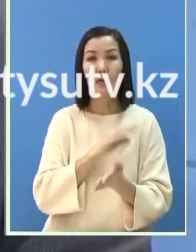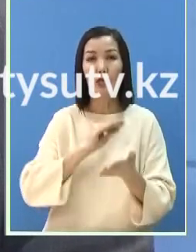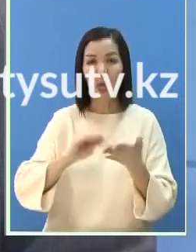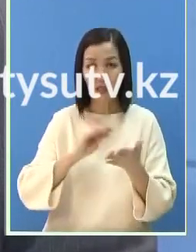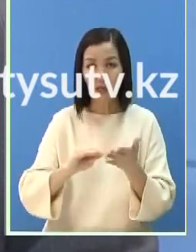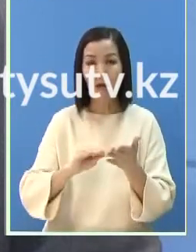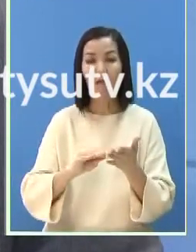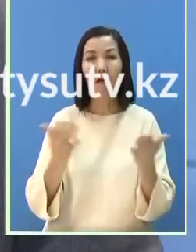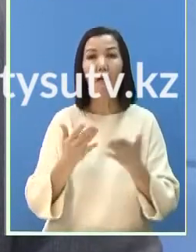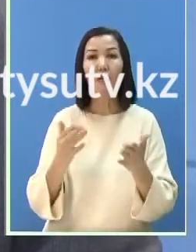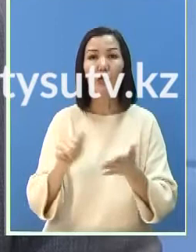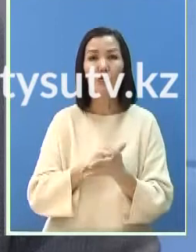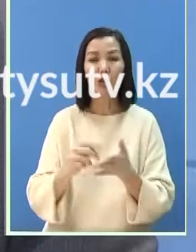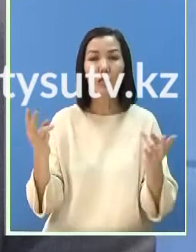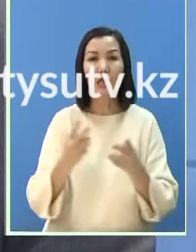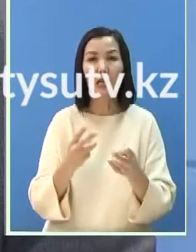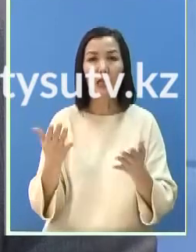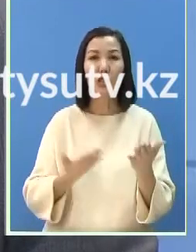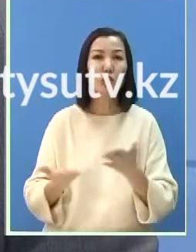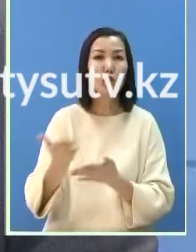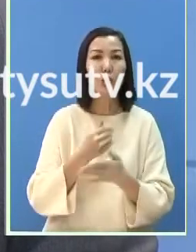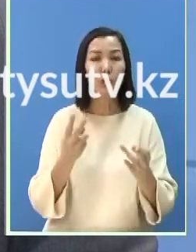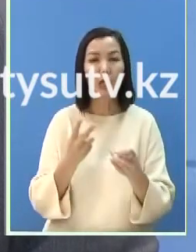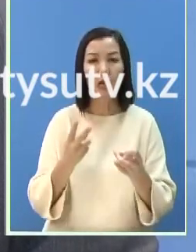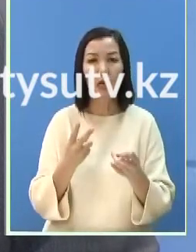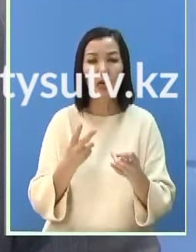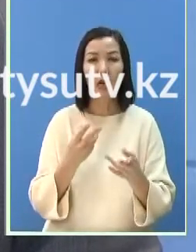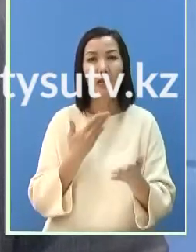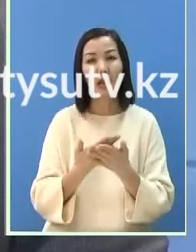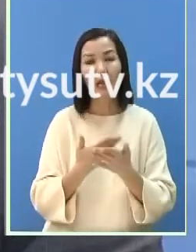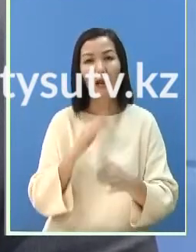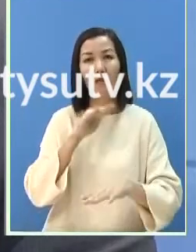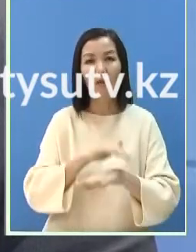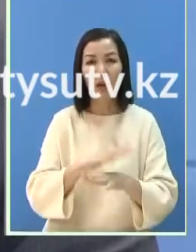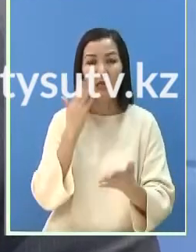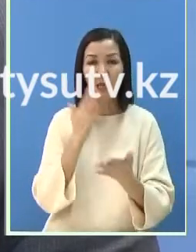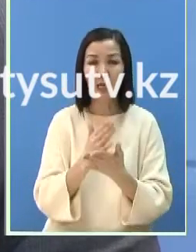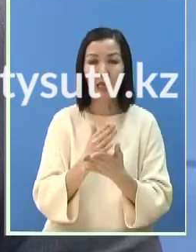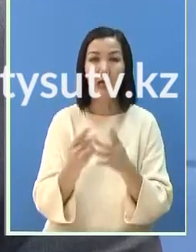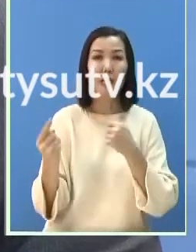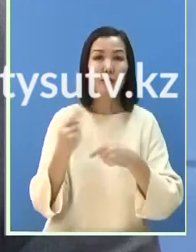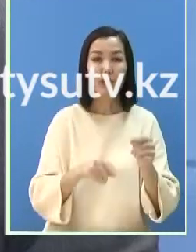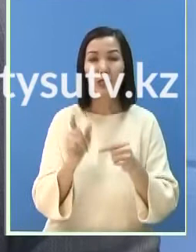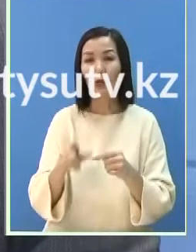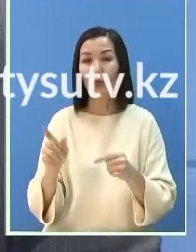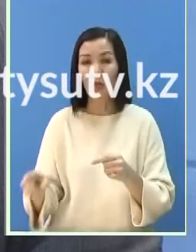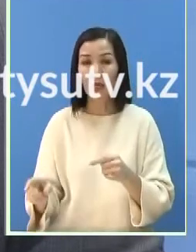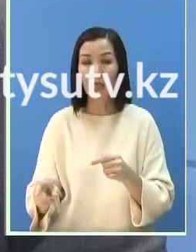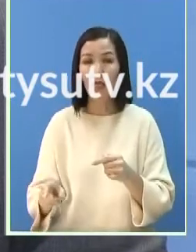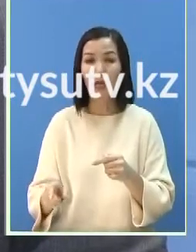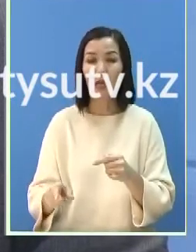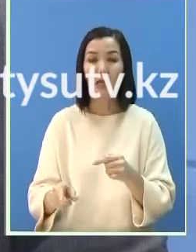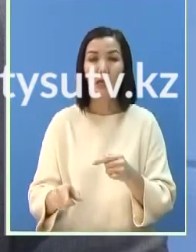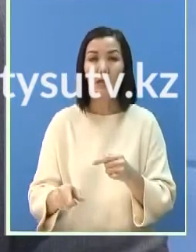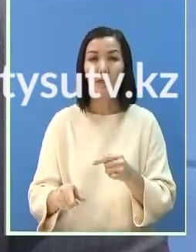көрсетілген қандай құжаттарды қалай жасау керек болатындығы, ең бастысы айта кететін жаңағы бизнес өкілдеріне,